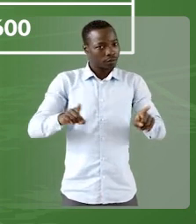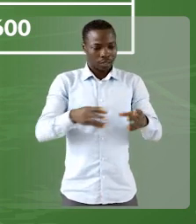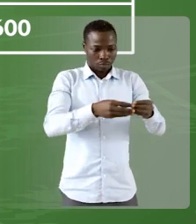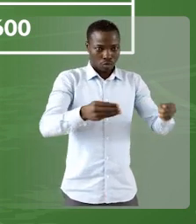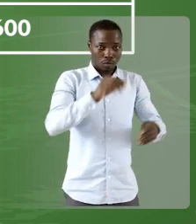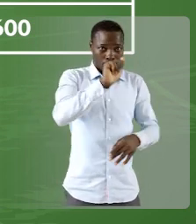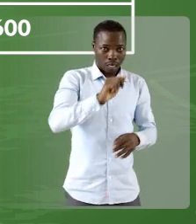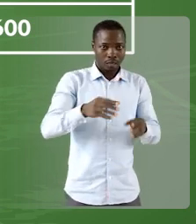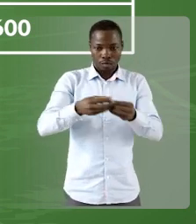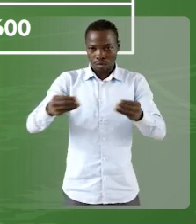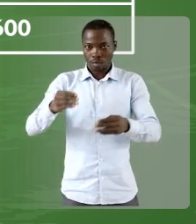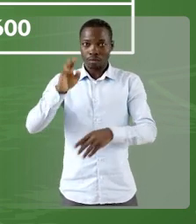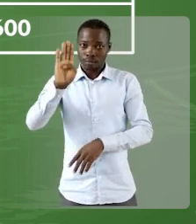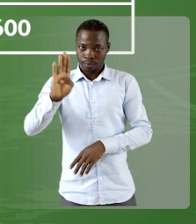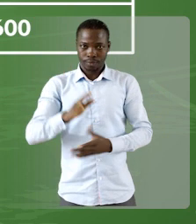sol B.